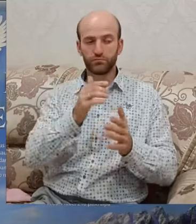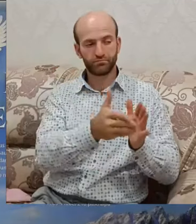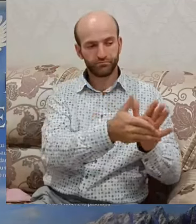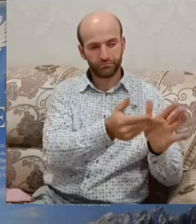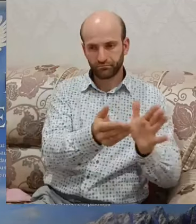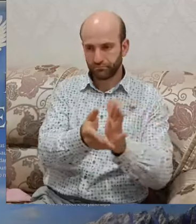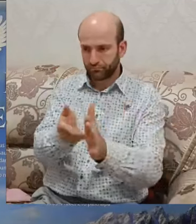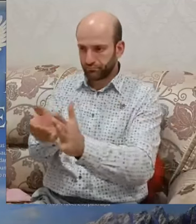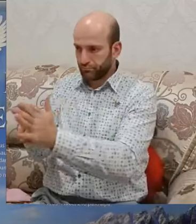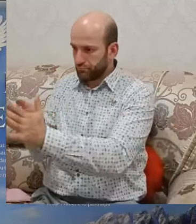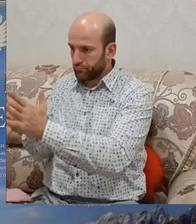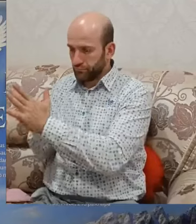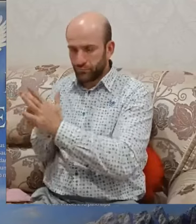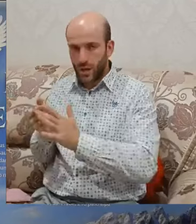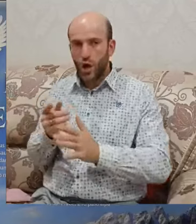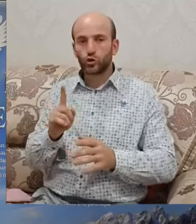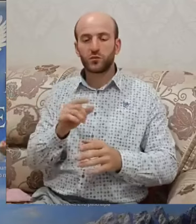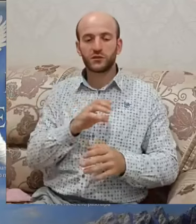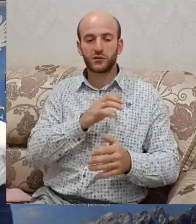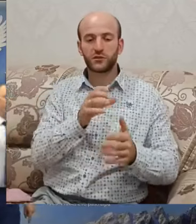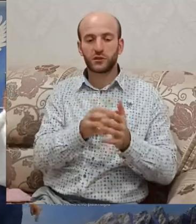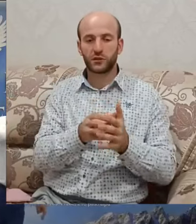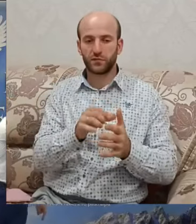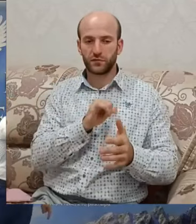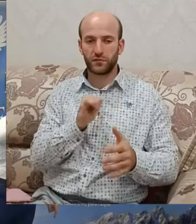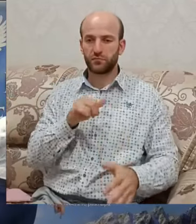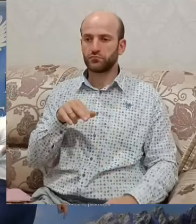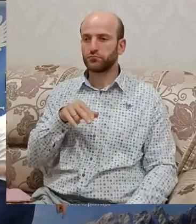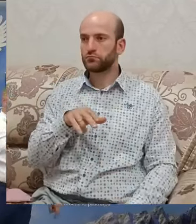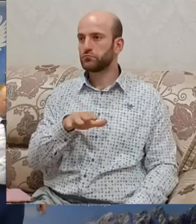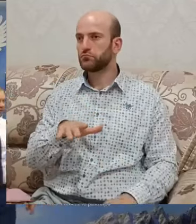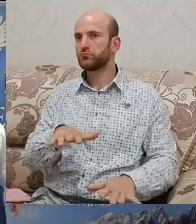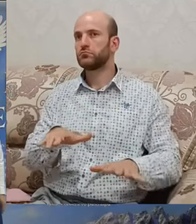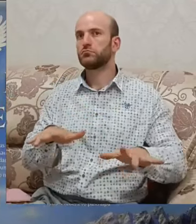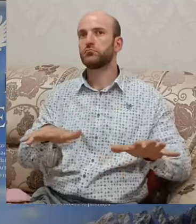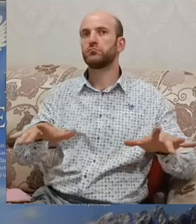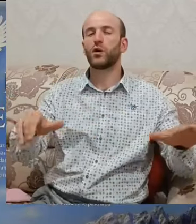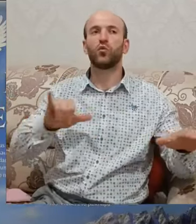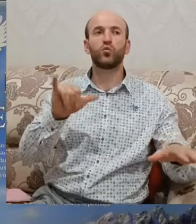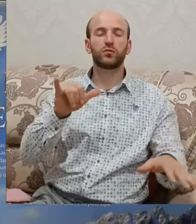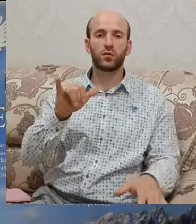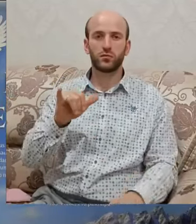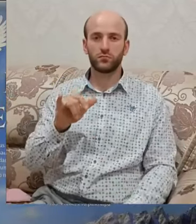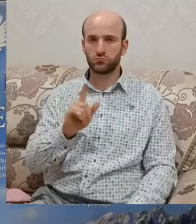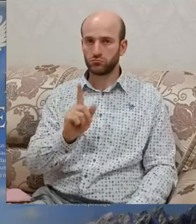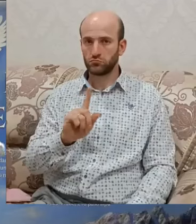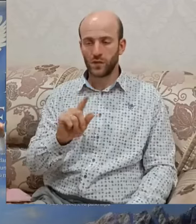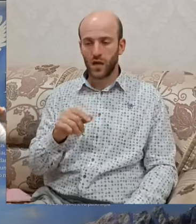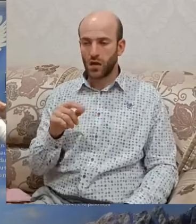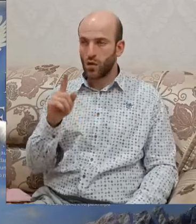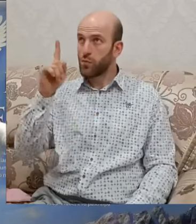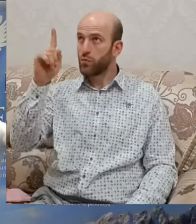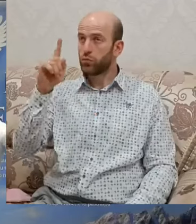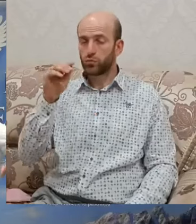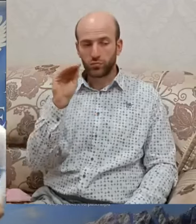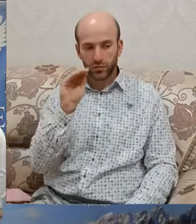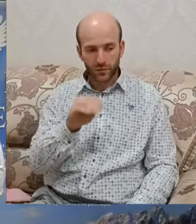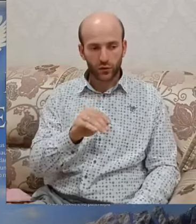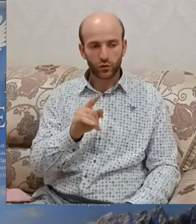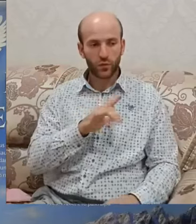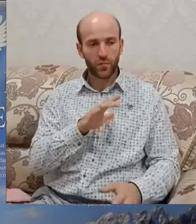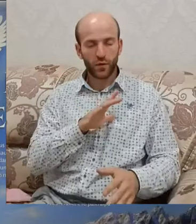neįeitų į kompromisą. Чтоб церковь не шла на dėl компромисс. Dėl to, kad ji nori įeiti į kompromisą. Только потому, что она хочет идти в компромисс. Dėl то, kad ji nori